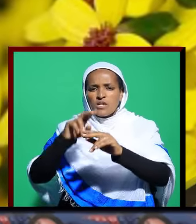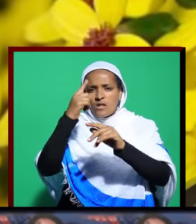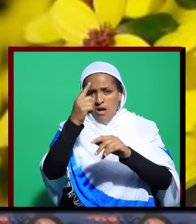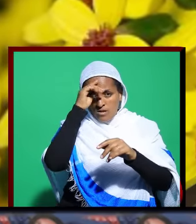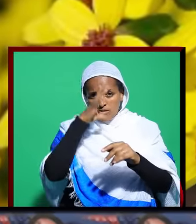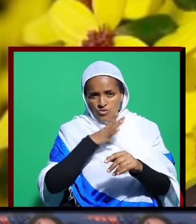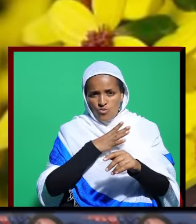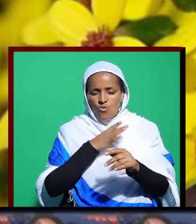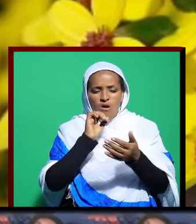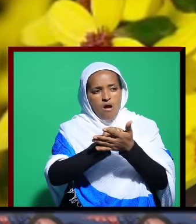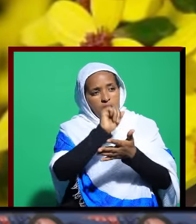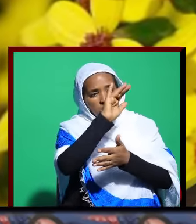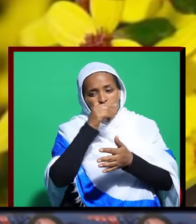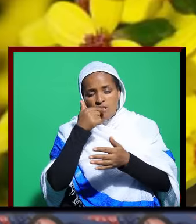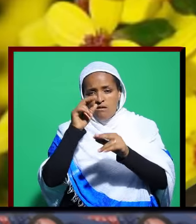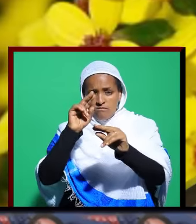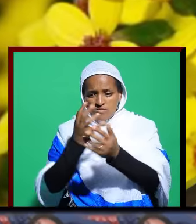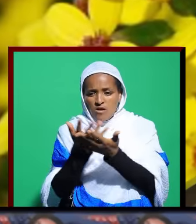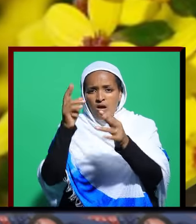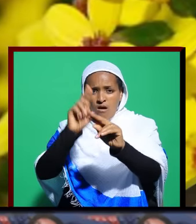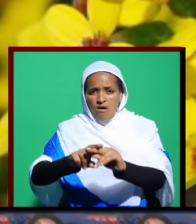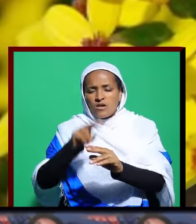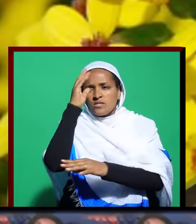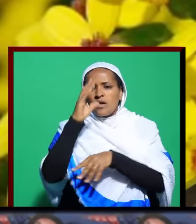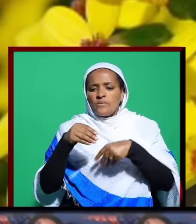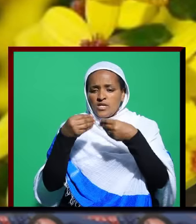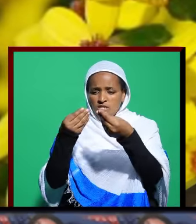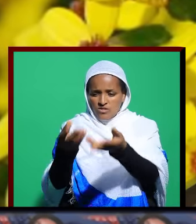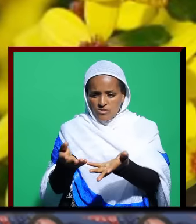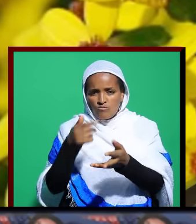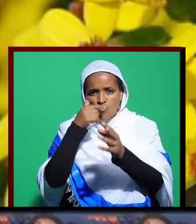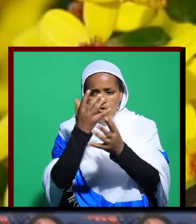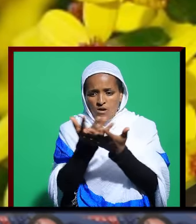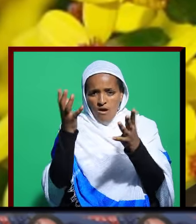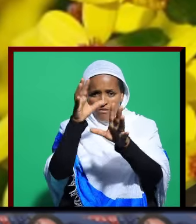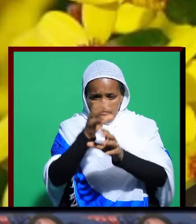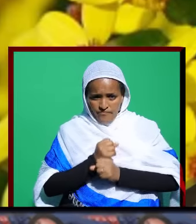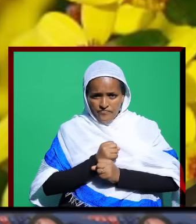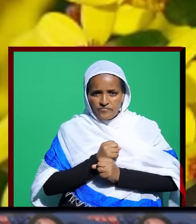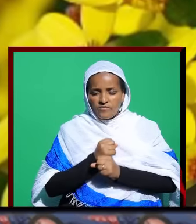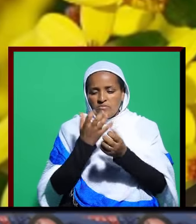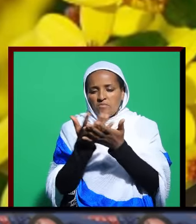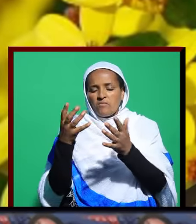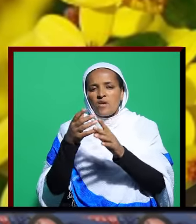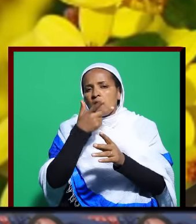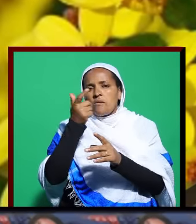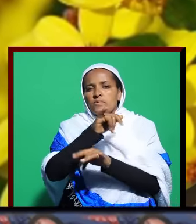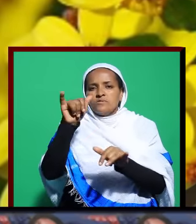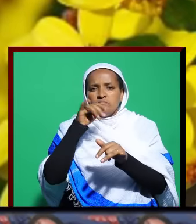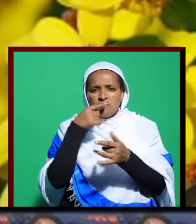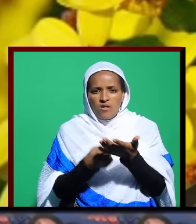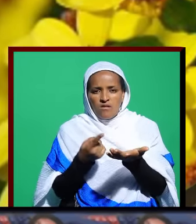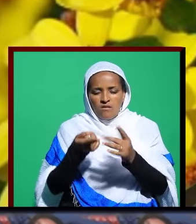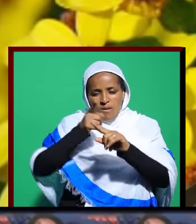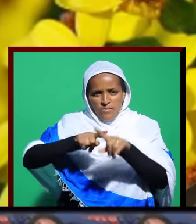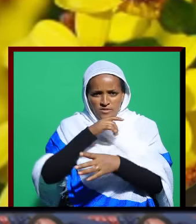ነው። ስለዚህ ለአንድ ሰው አደራ ብላችሁ እቃ ስትሰጡት እግዚአብሔር ይስጥልኝ ብሎ ከተቀበለ እቃችሁን አታገኙትም፣ እንደሚወስዱ አውቋል። ሌባ ነው